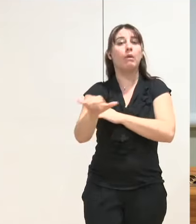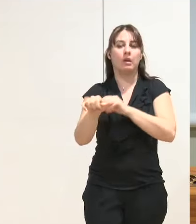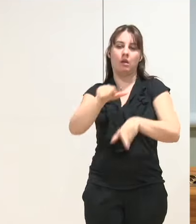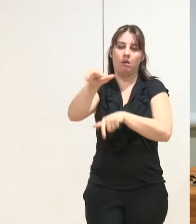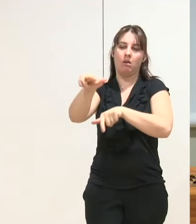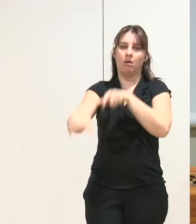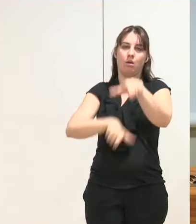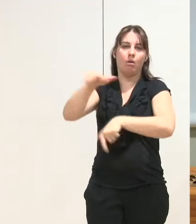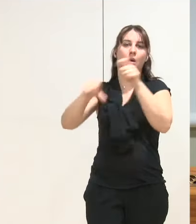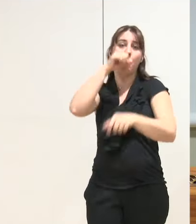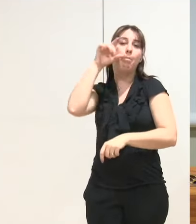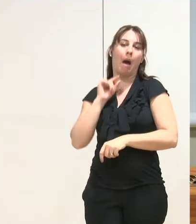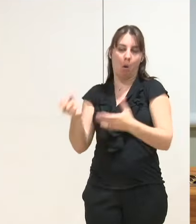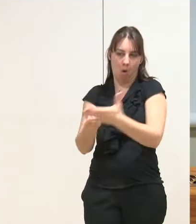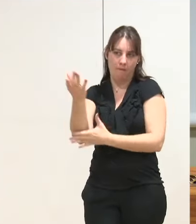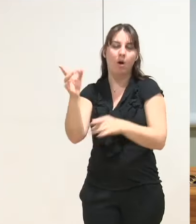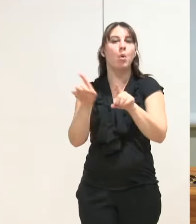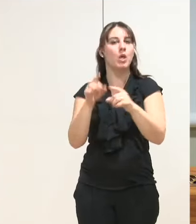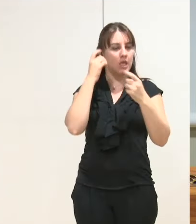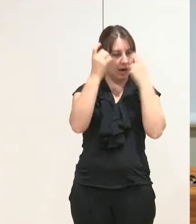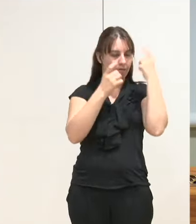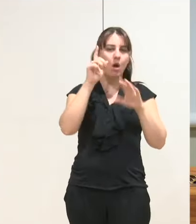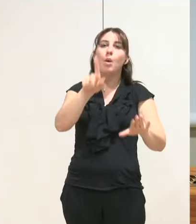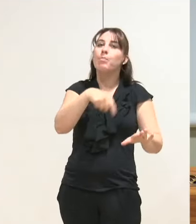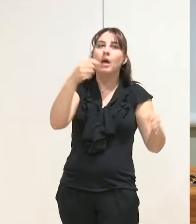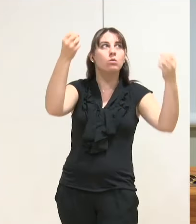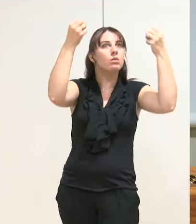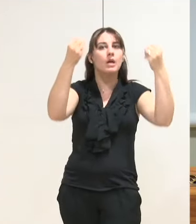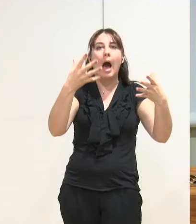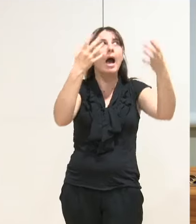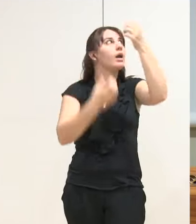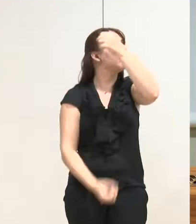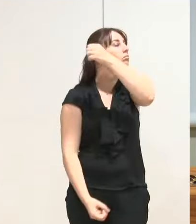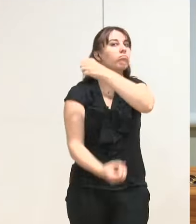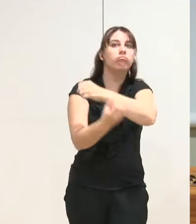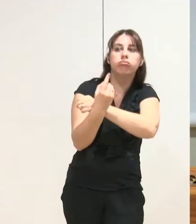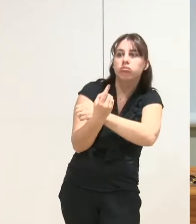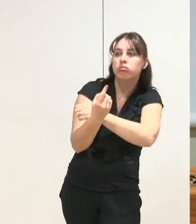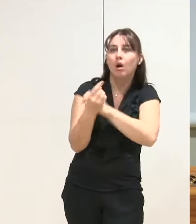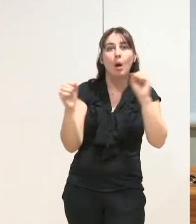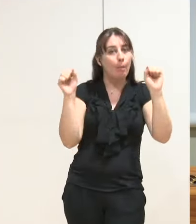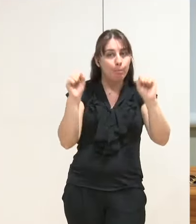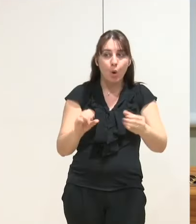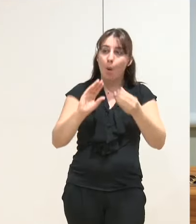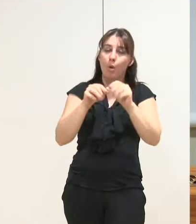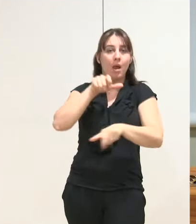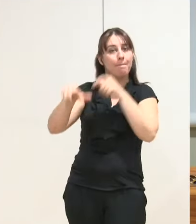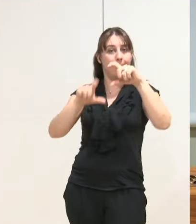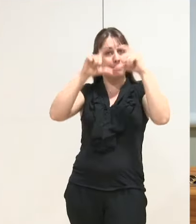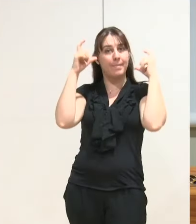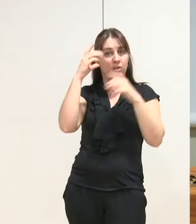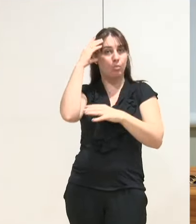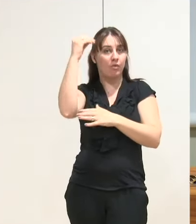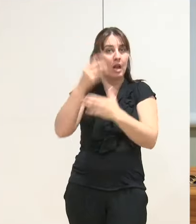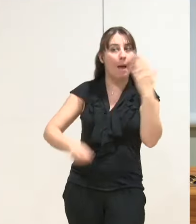ainsi que une réflexion pour voir même si cela peut arriver il peut y avoir un problème de personnel de voir